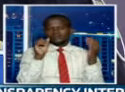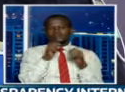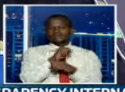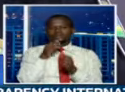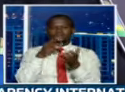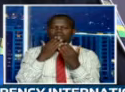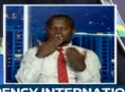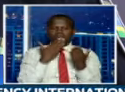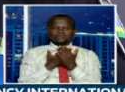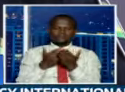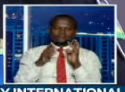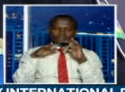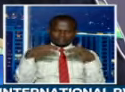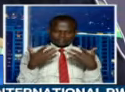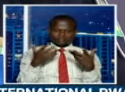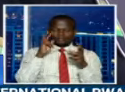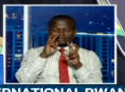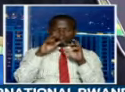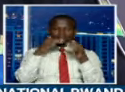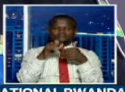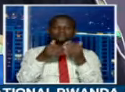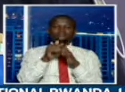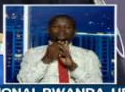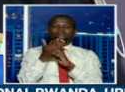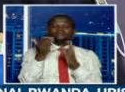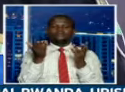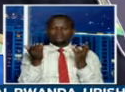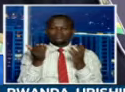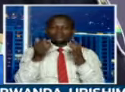gukurikirana neza uburyo babibona aho binyura